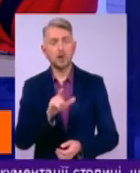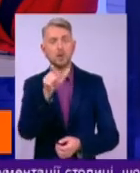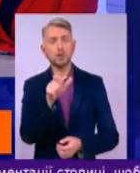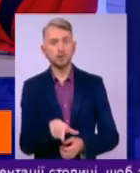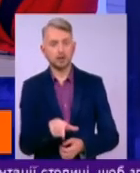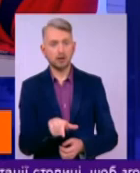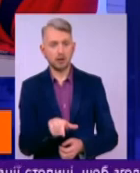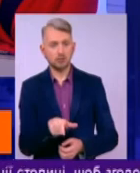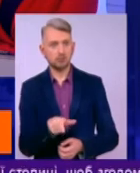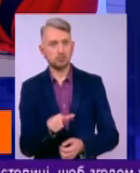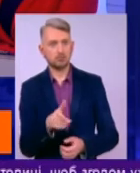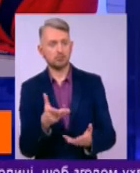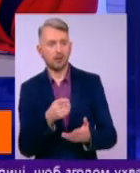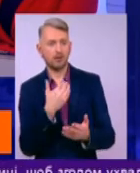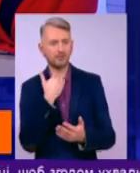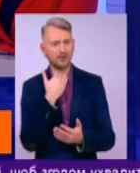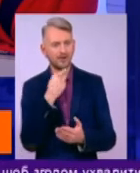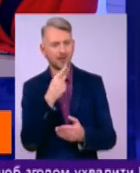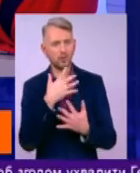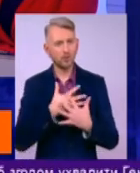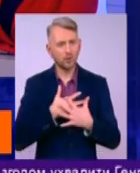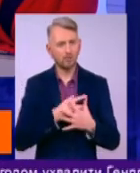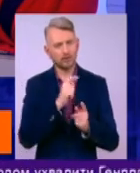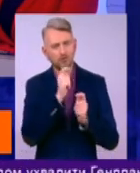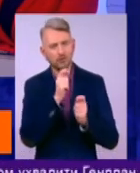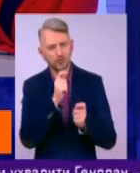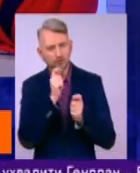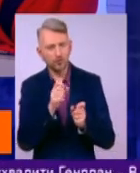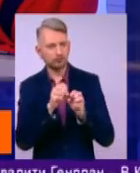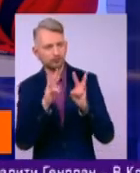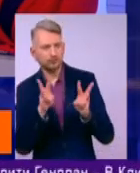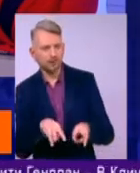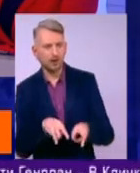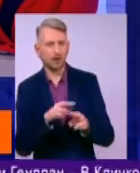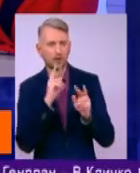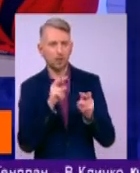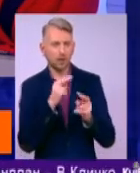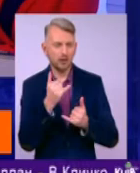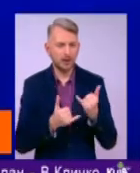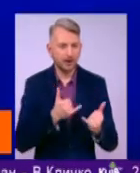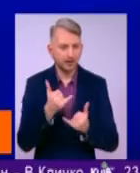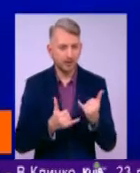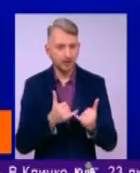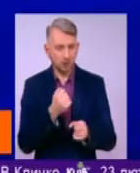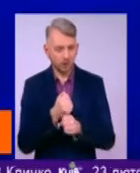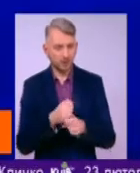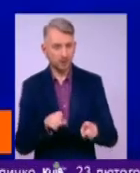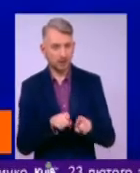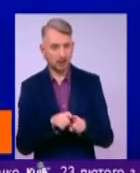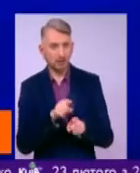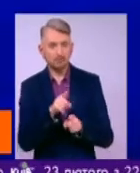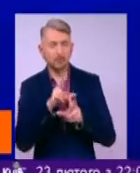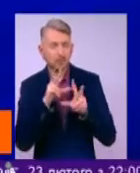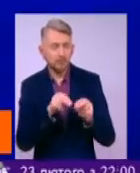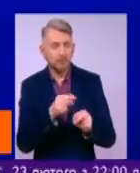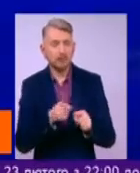яка зовні її любить, яка дарує їй подарунки, яка за нею доглядає і чинить такі дії, запевняє дитину,